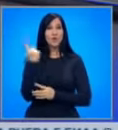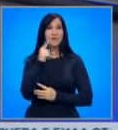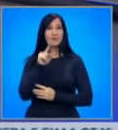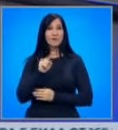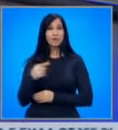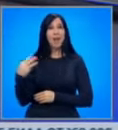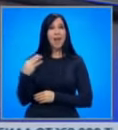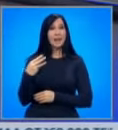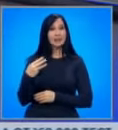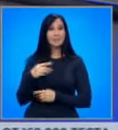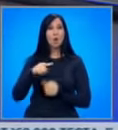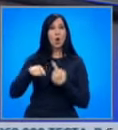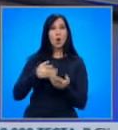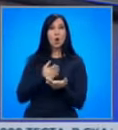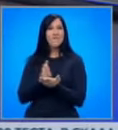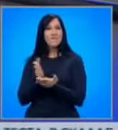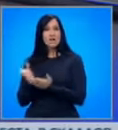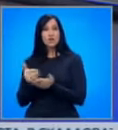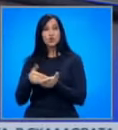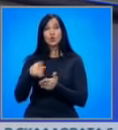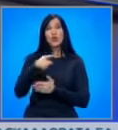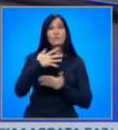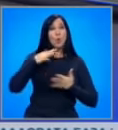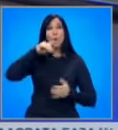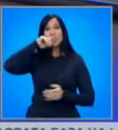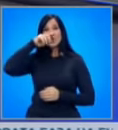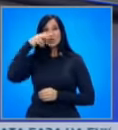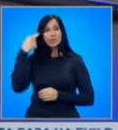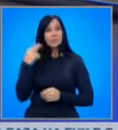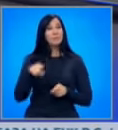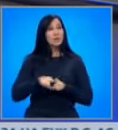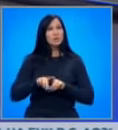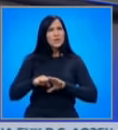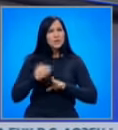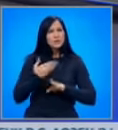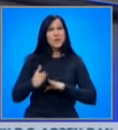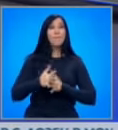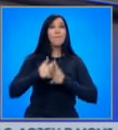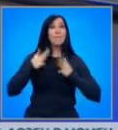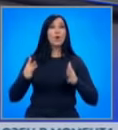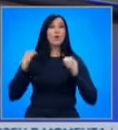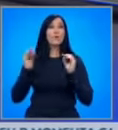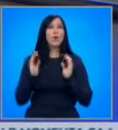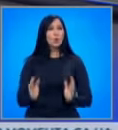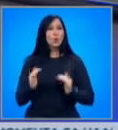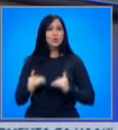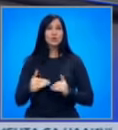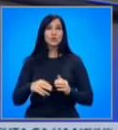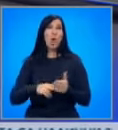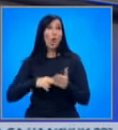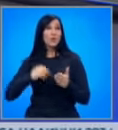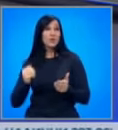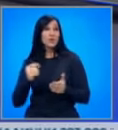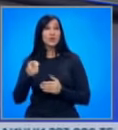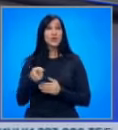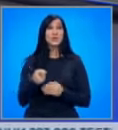въпрос, Елизабета, около версиите, защото това е много важна тема. Като че ли все по-категорично се отрича тази, свързана с превозването